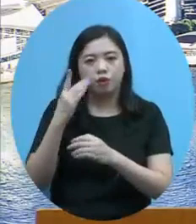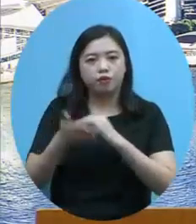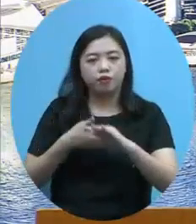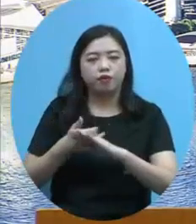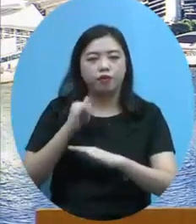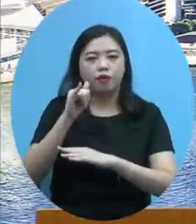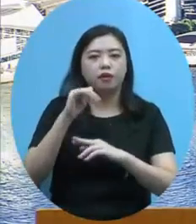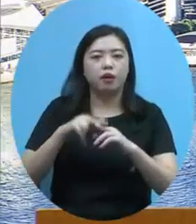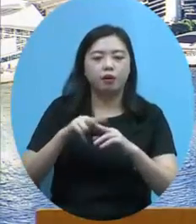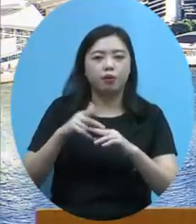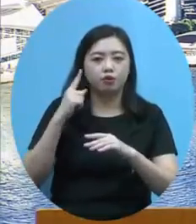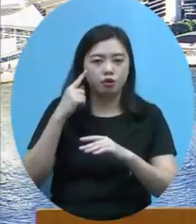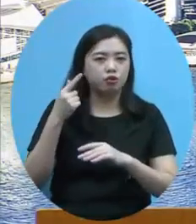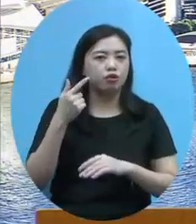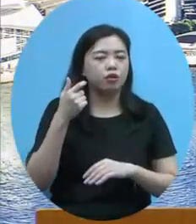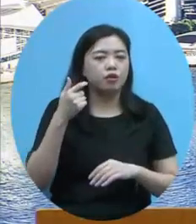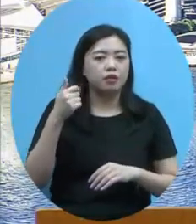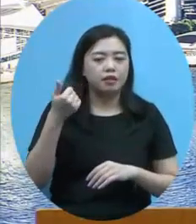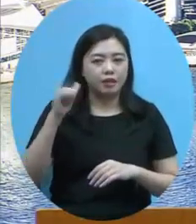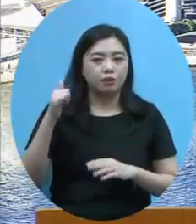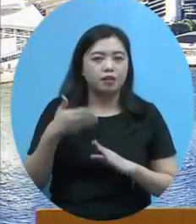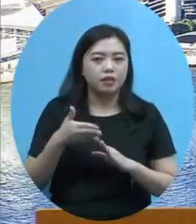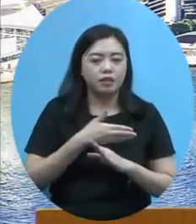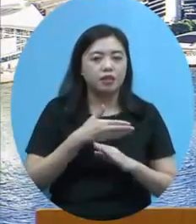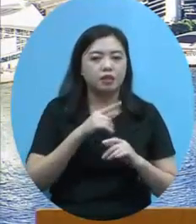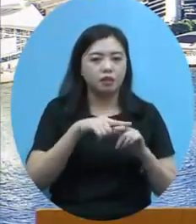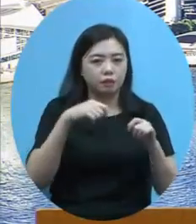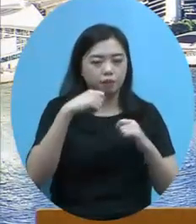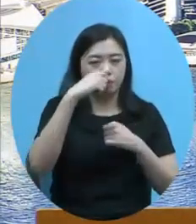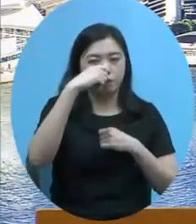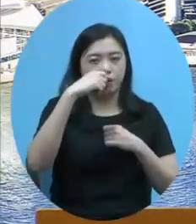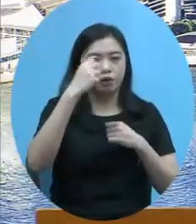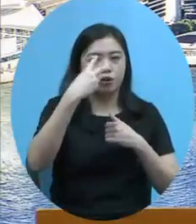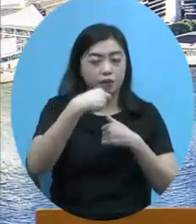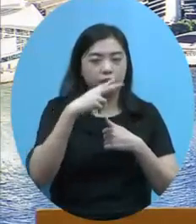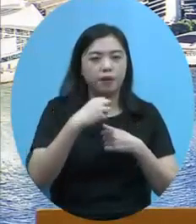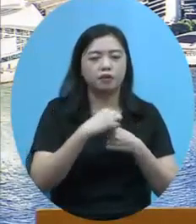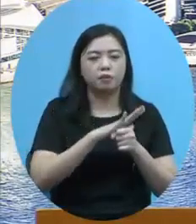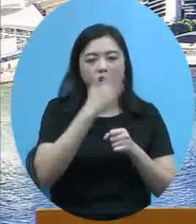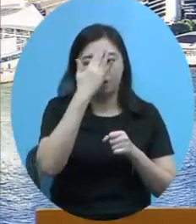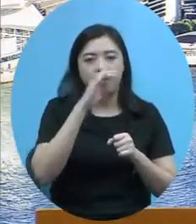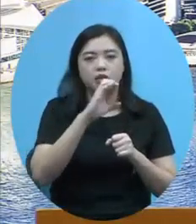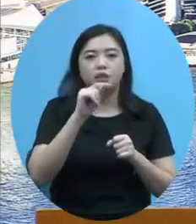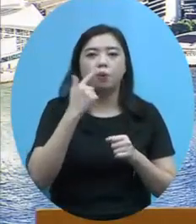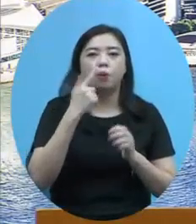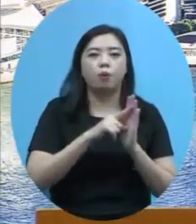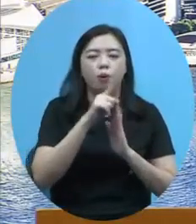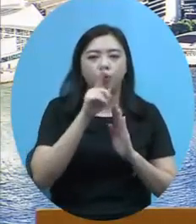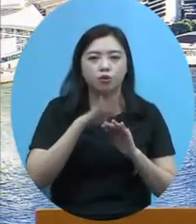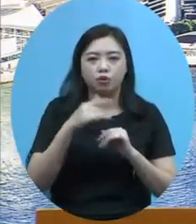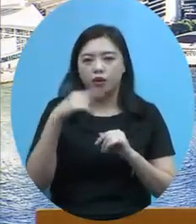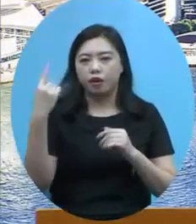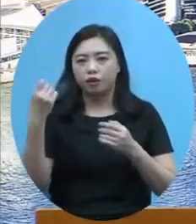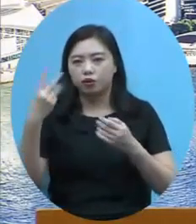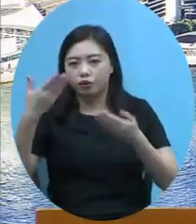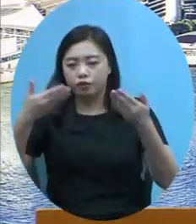咁喺離開香港之前咧嗰個檢測係陽性，咁但個 CT 值都好高嘅。咁之後有啲個案都係即係化驗係陰性啦。